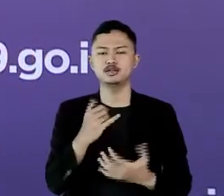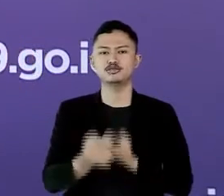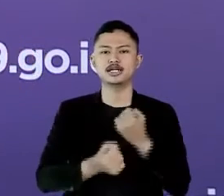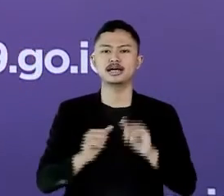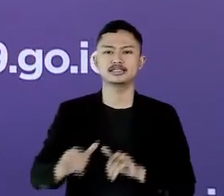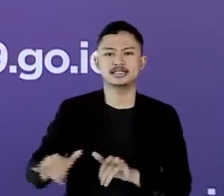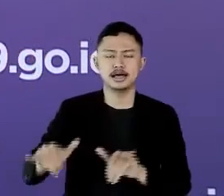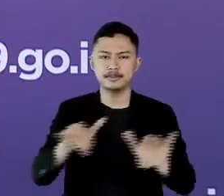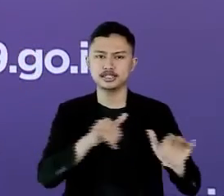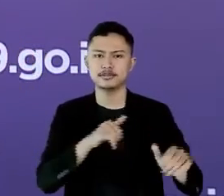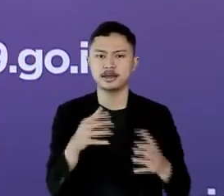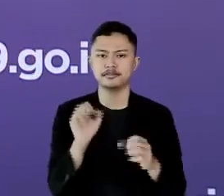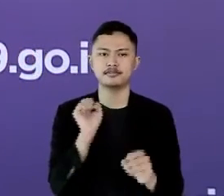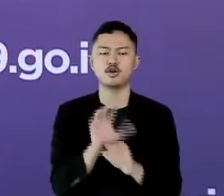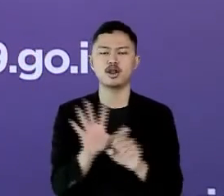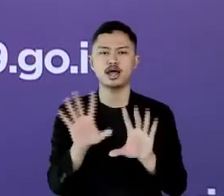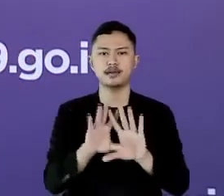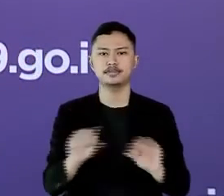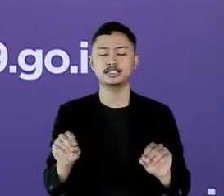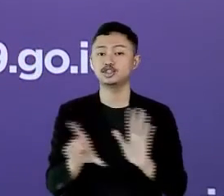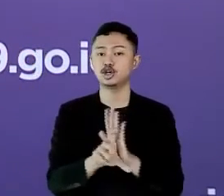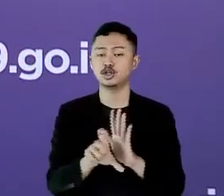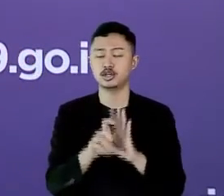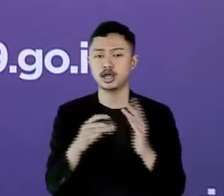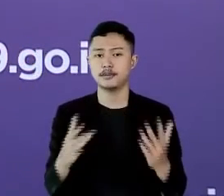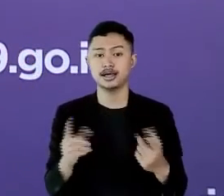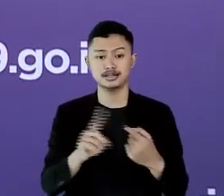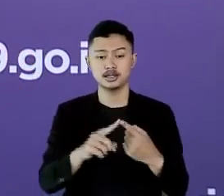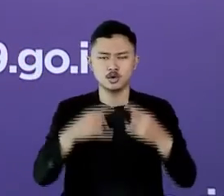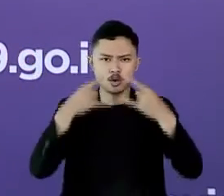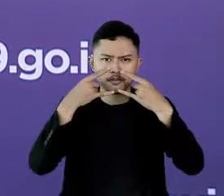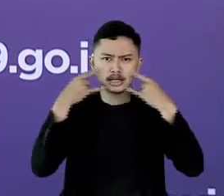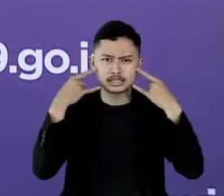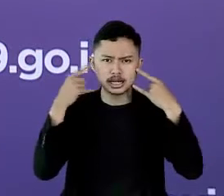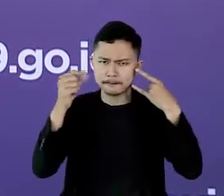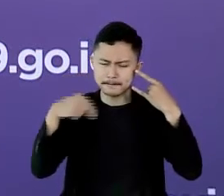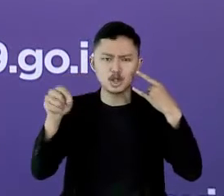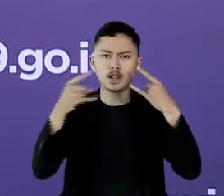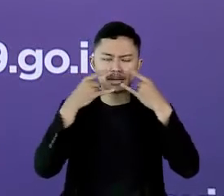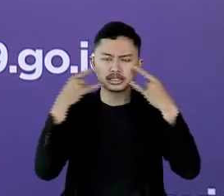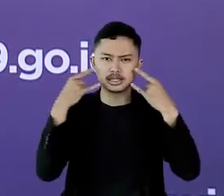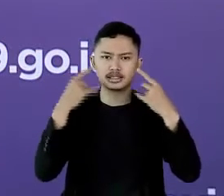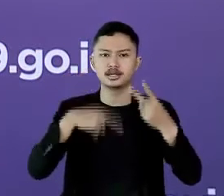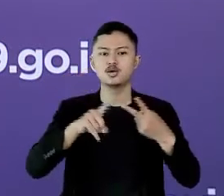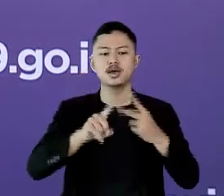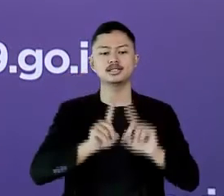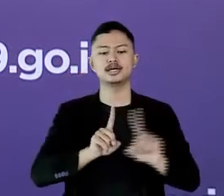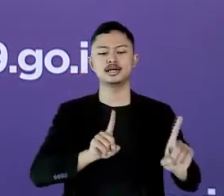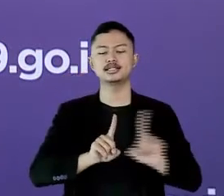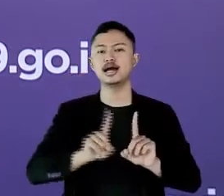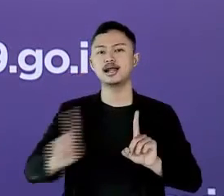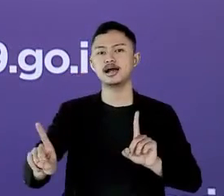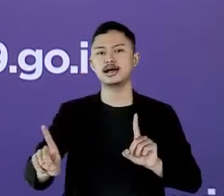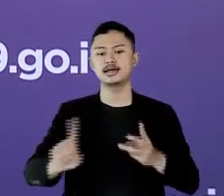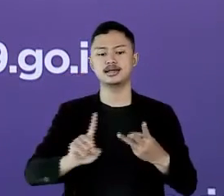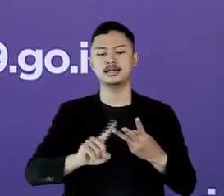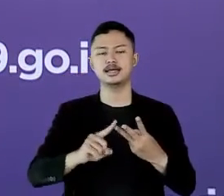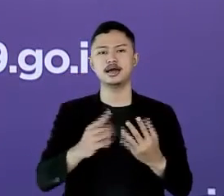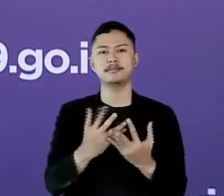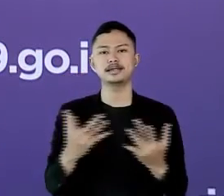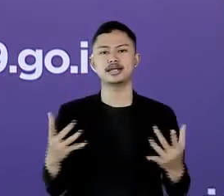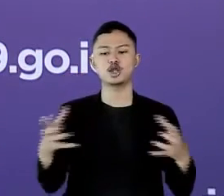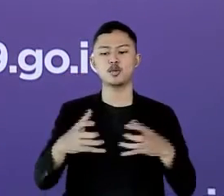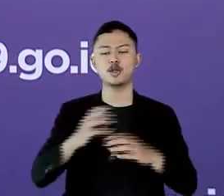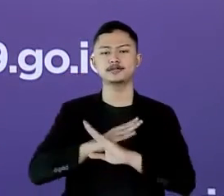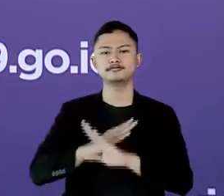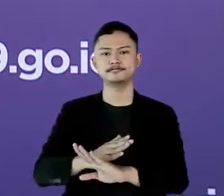kolektif dapat menangani pandemi COVID-19. Di antaranya adalah memakai masker dengan benar, kemudian menjaga jarak dan menghindari kerumunan, mencuci